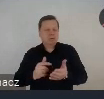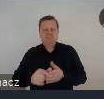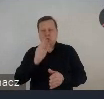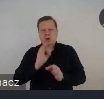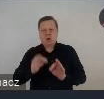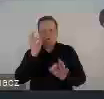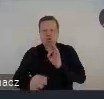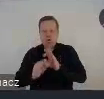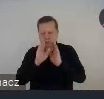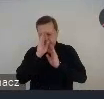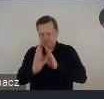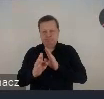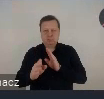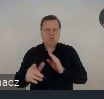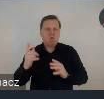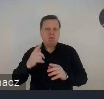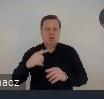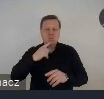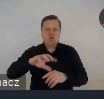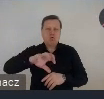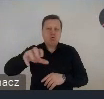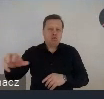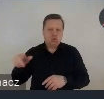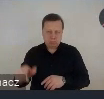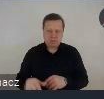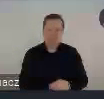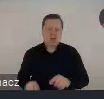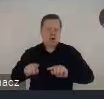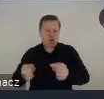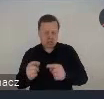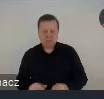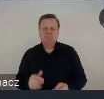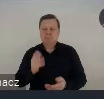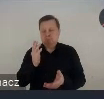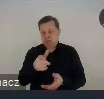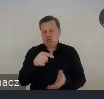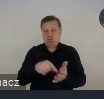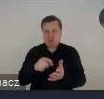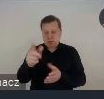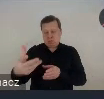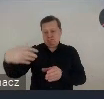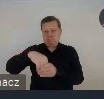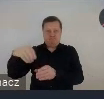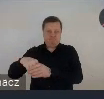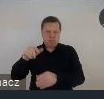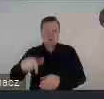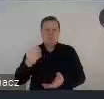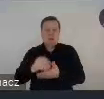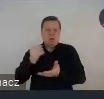adresatów, czyli tylko określone kategorie organizacji mogą brać udział w tym programie i otrzymywać z niego